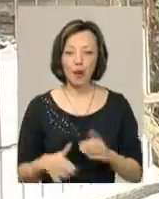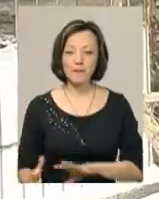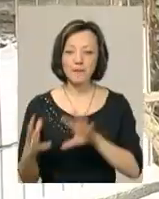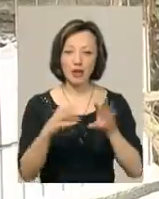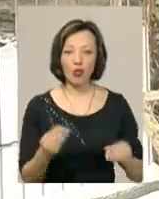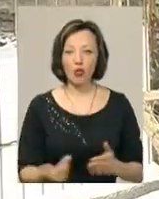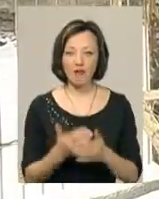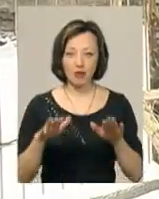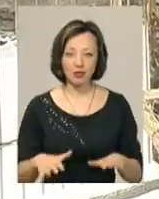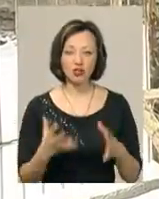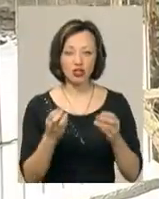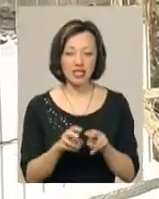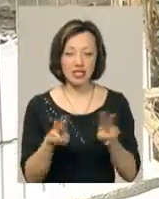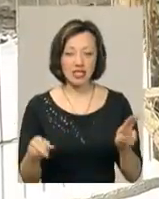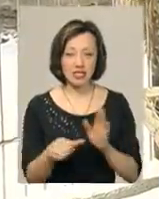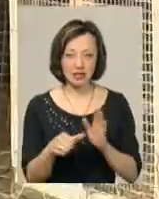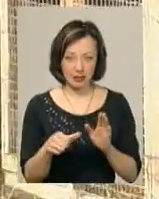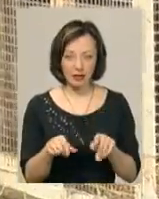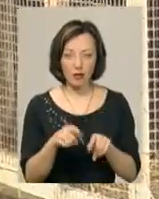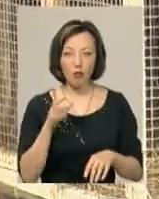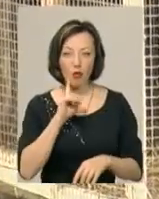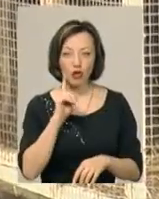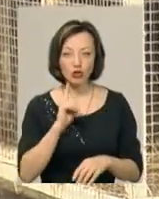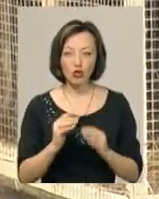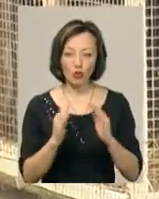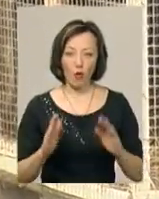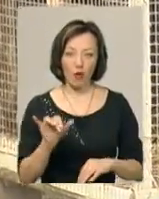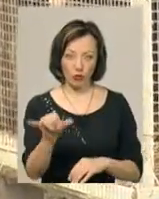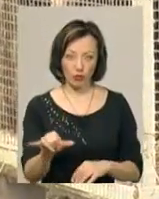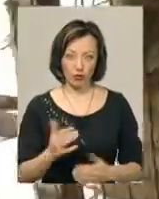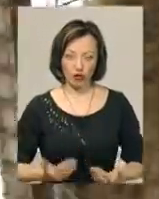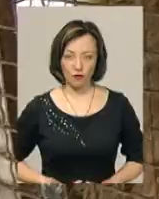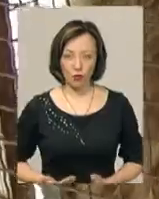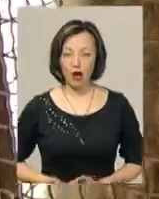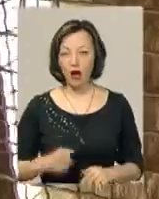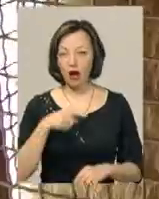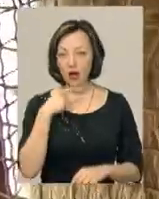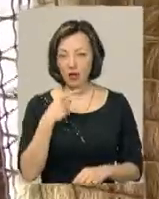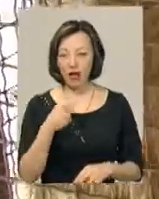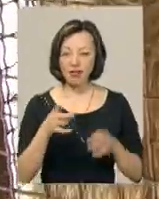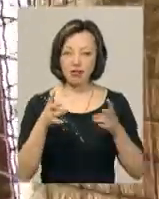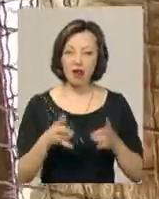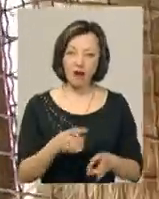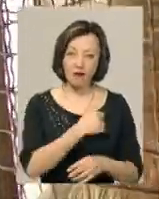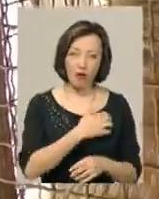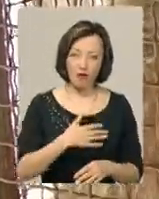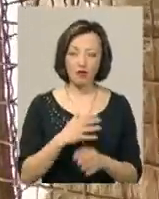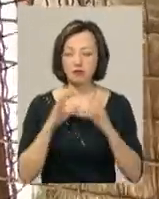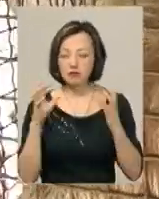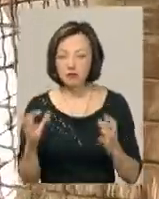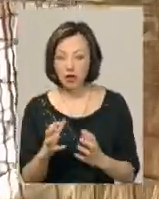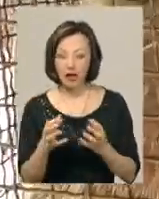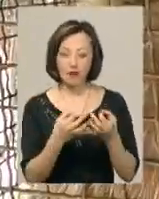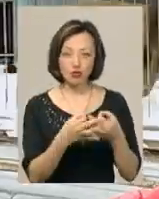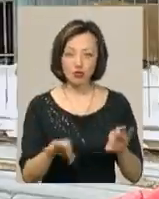на нове місце. Ще стільки ж теплолюбивих тварин поки що живуть вдома у Сергія Пальохіна. Він запевняє, травмованих виходжує і за можливості